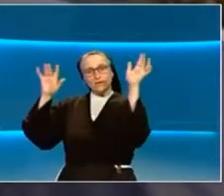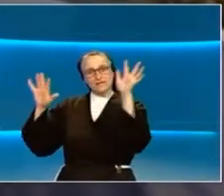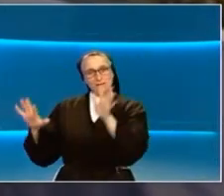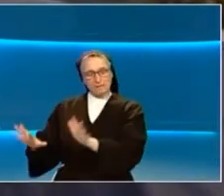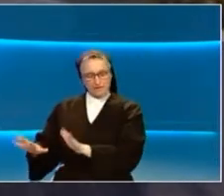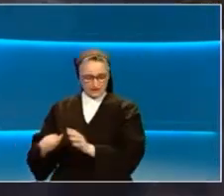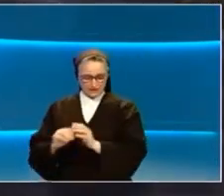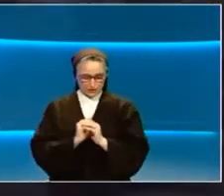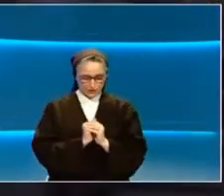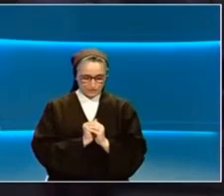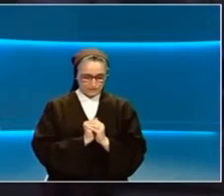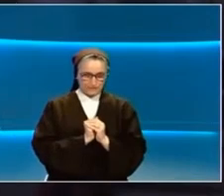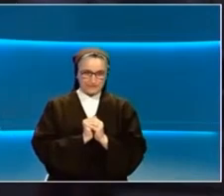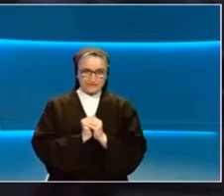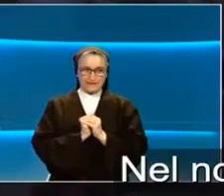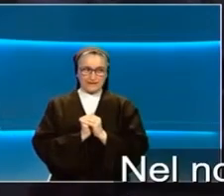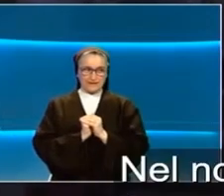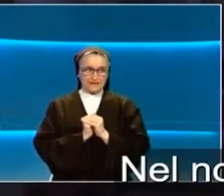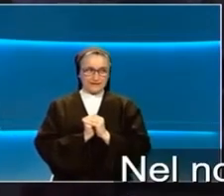spiritu tuo.